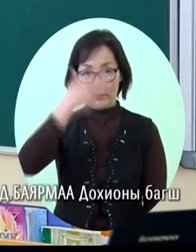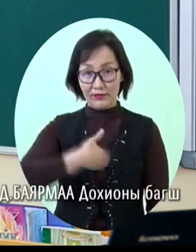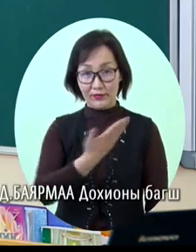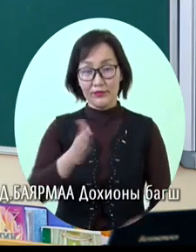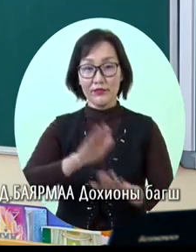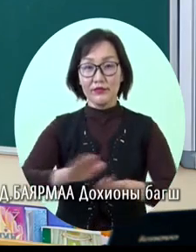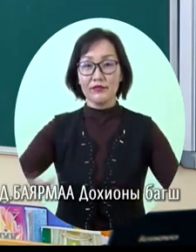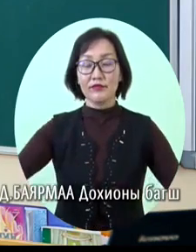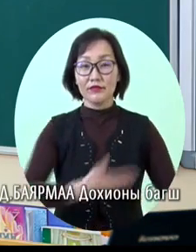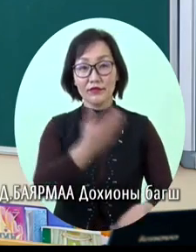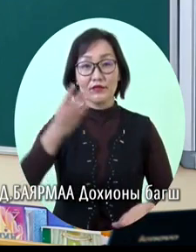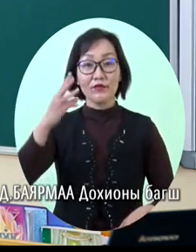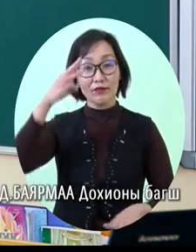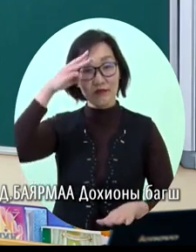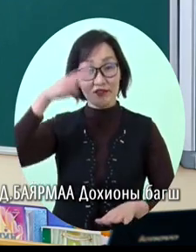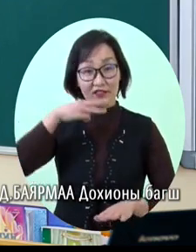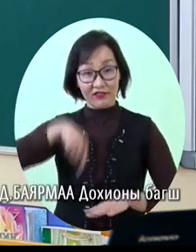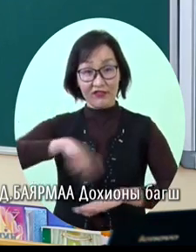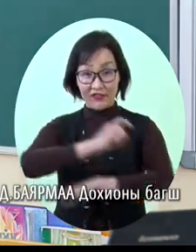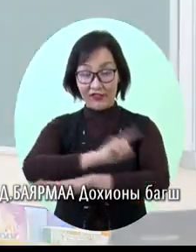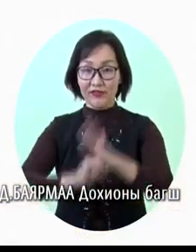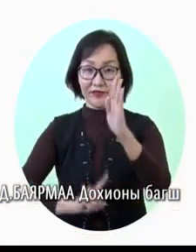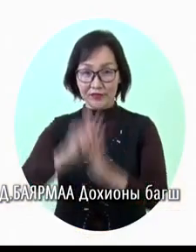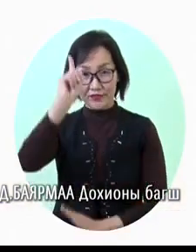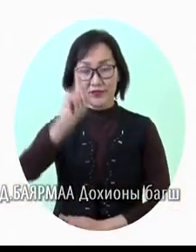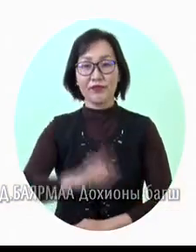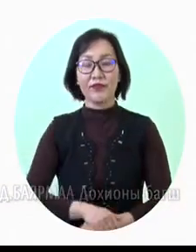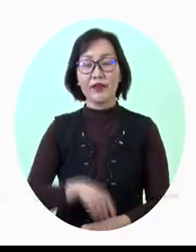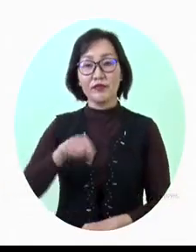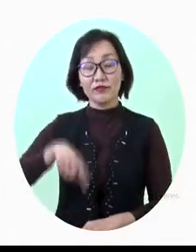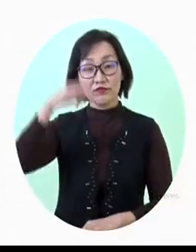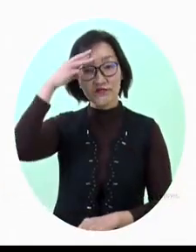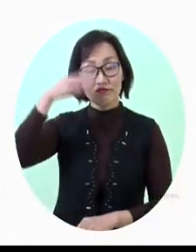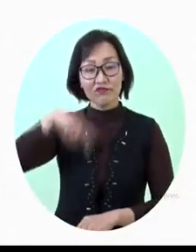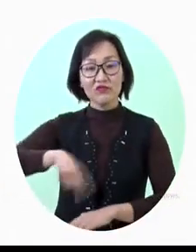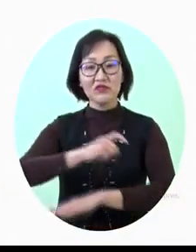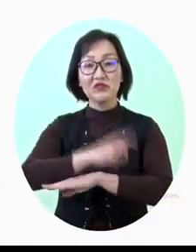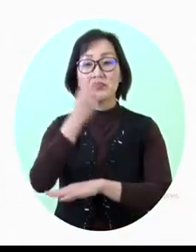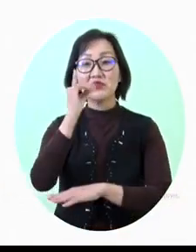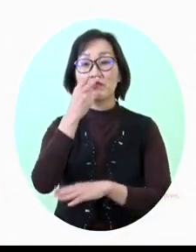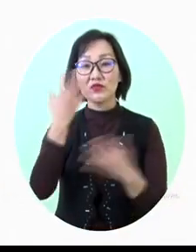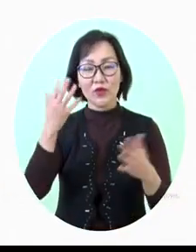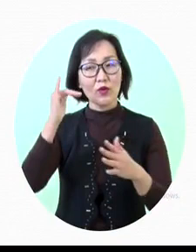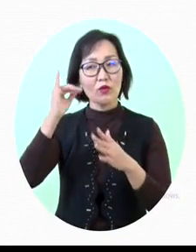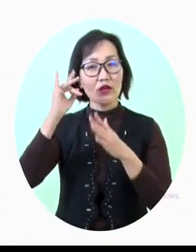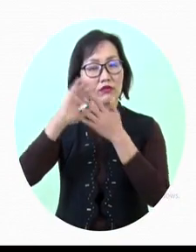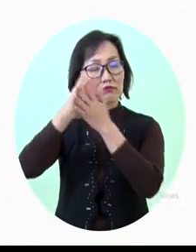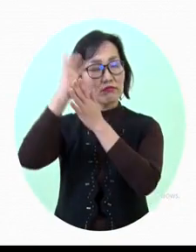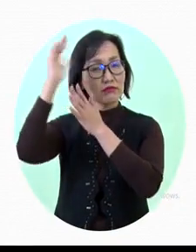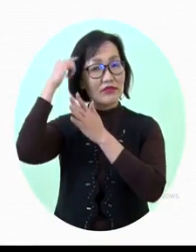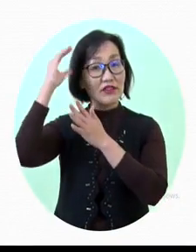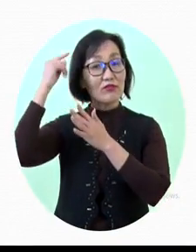Сайн бацхан уу хүүхдүүдээ. Монгол хэлнийхээ хичээлийг эхэлцгээе. За, өнөөдрийн монгол хэлний хичээлээр цөмөрөө уран сэтгэмжээ